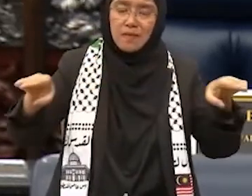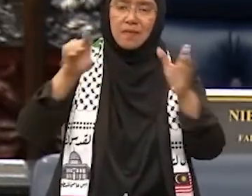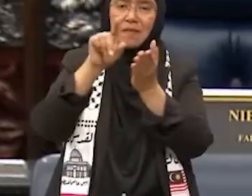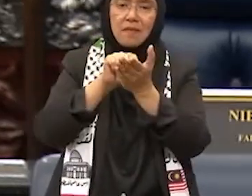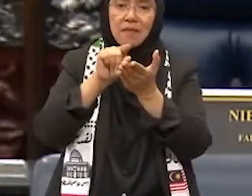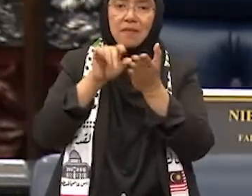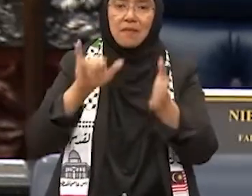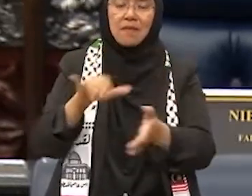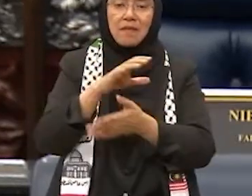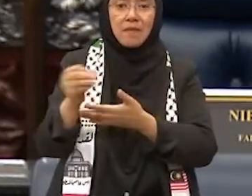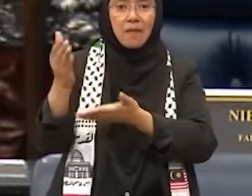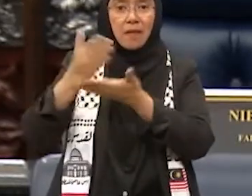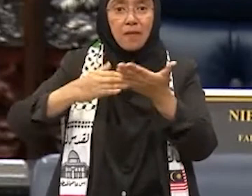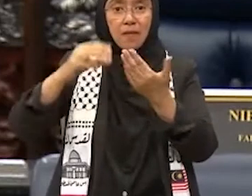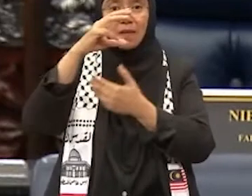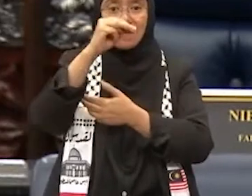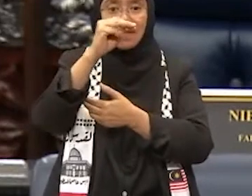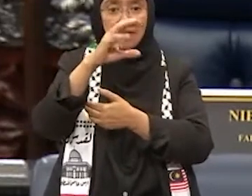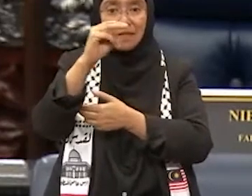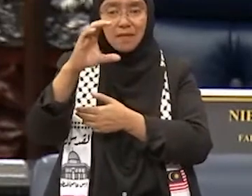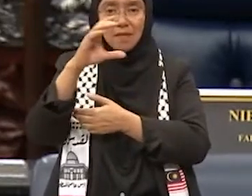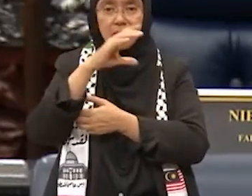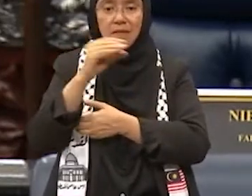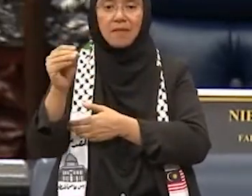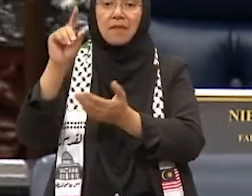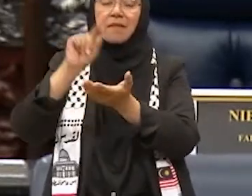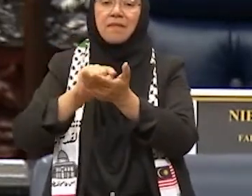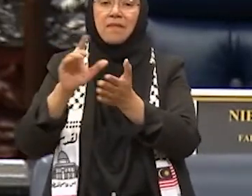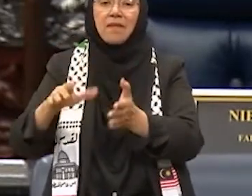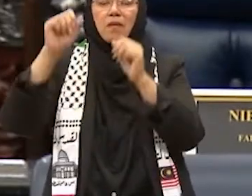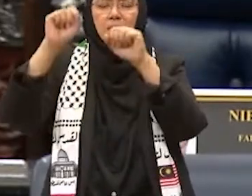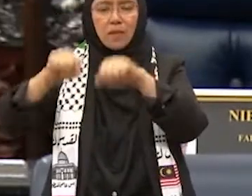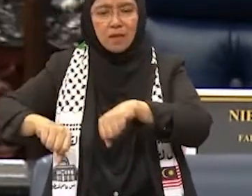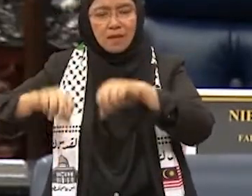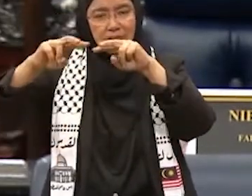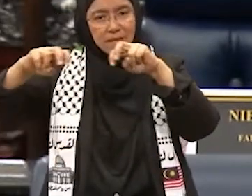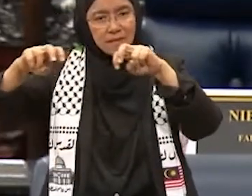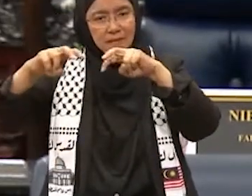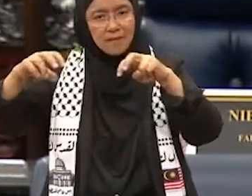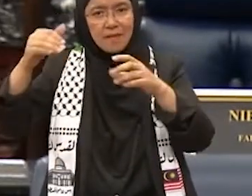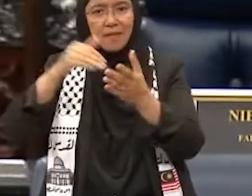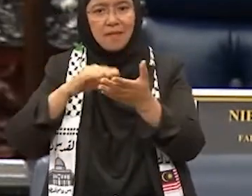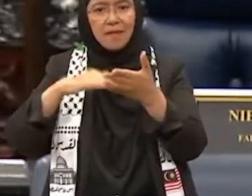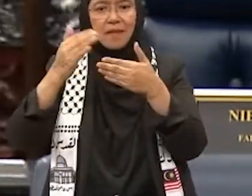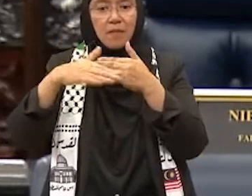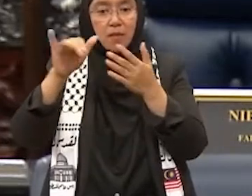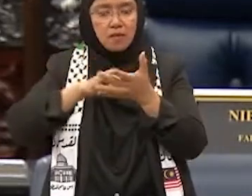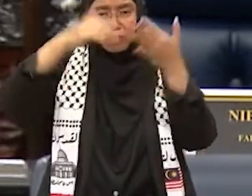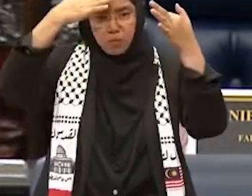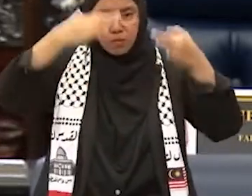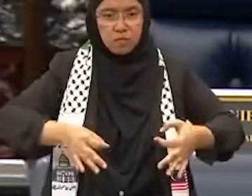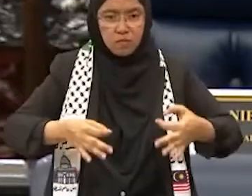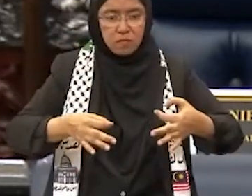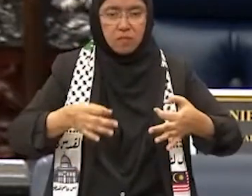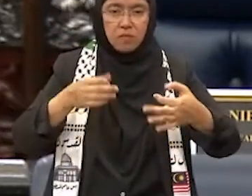meneliti semula dan Selepas itu diputuskan di kembalikan maka dikembalikan tidak tidak menjadi masalah ya